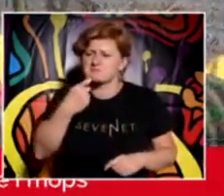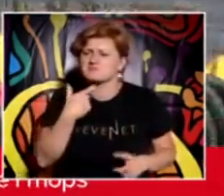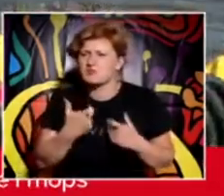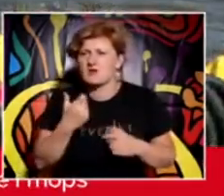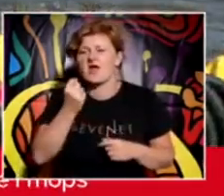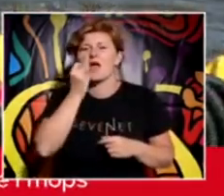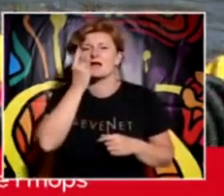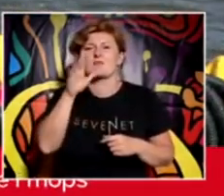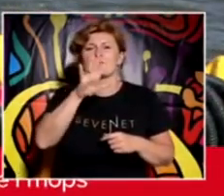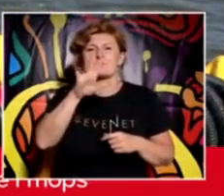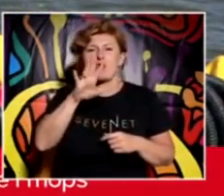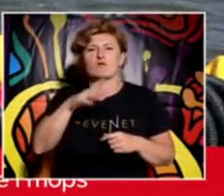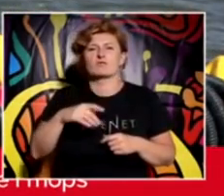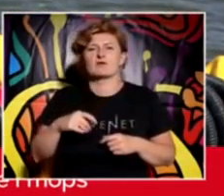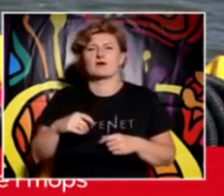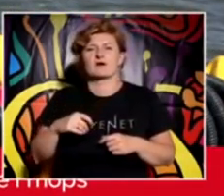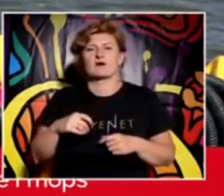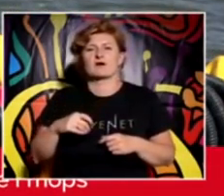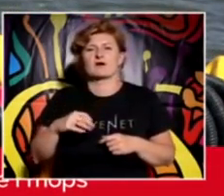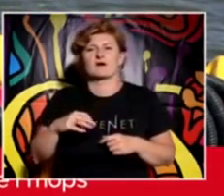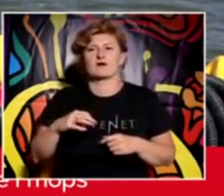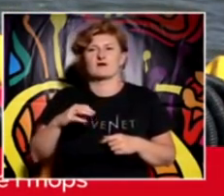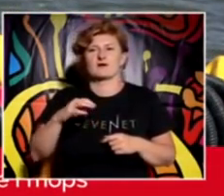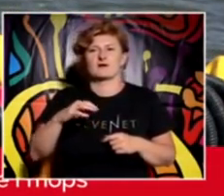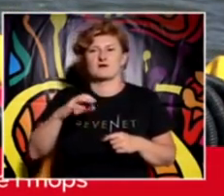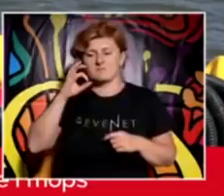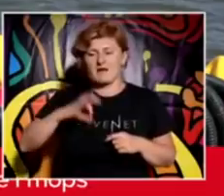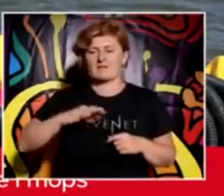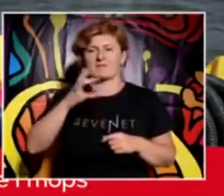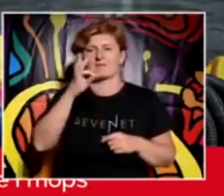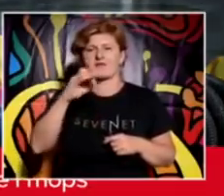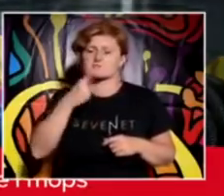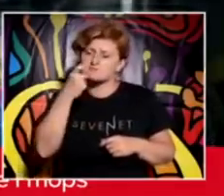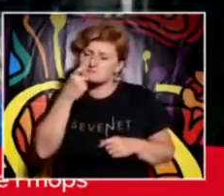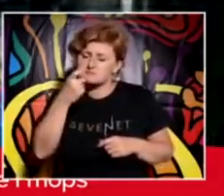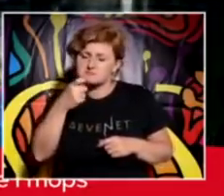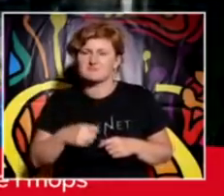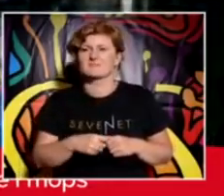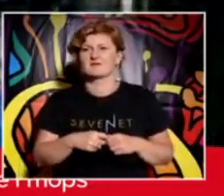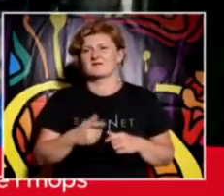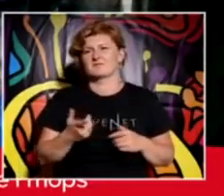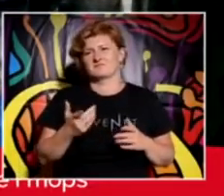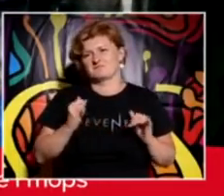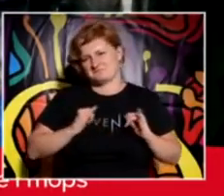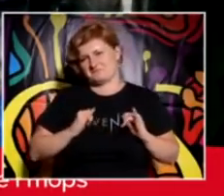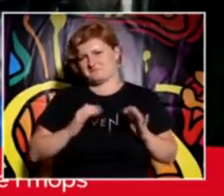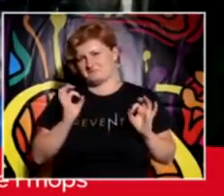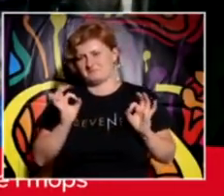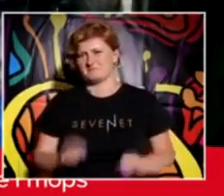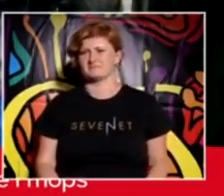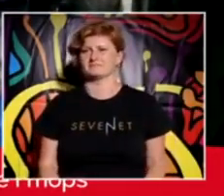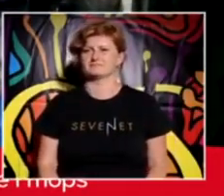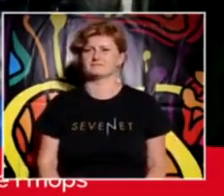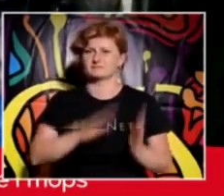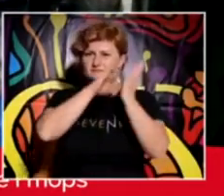5 rano obudził nas pan z tira, bo on chciał postawić swoją cysternę, a my staliśmy mu na drodze, ale poza tym to jest naprawdę naprawdę bardzo komfortowy okay.